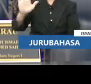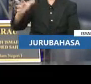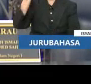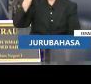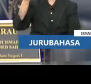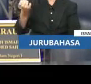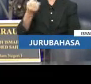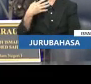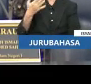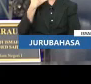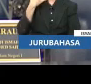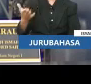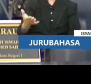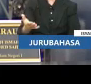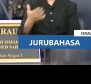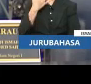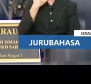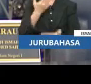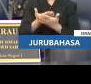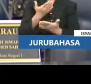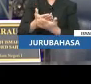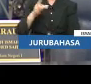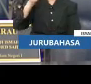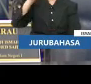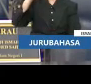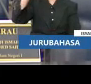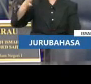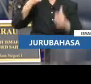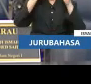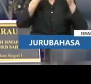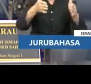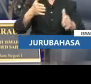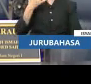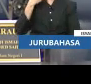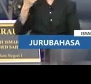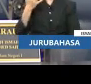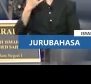atas pandangan Yang Berhormat Bintang. Itu satu pandangan yang baik dan insya-Allah kita akan beri perhatian. Terima kasih Tuan Sri Yang Bertua.